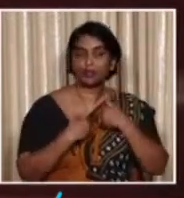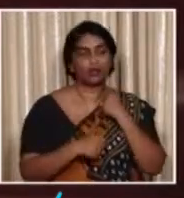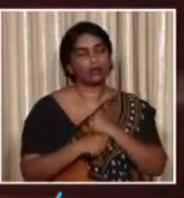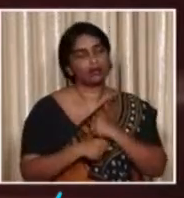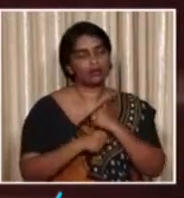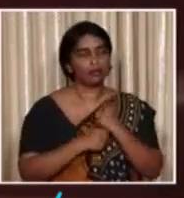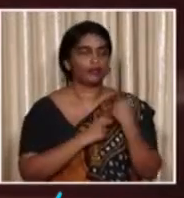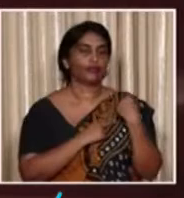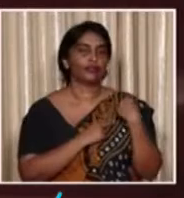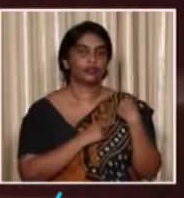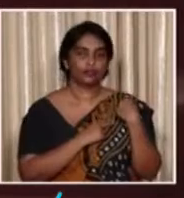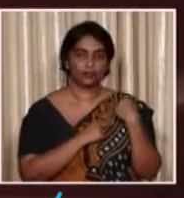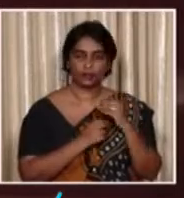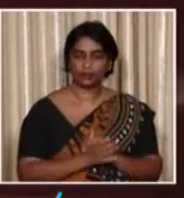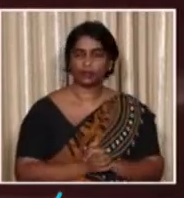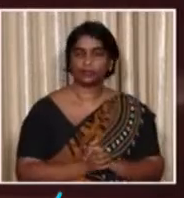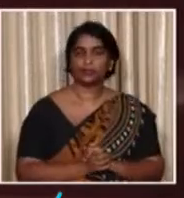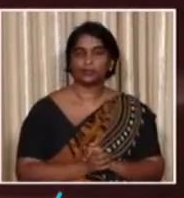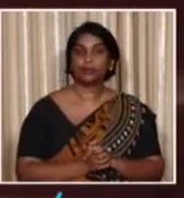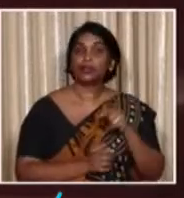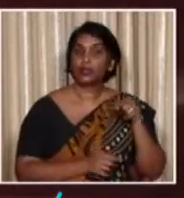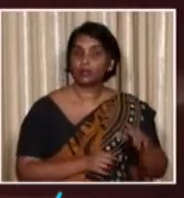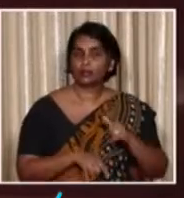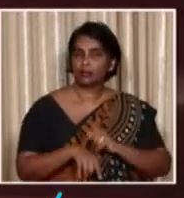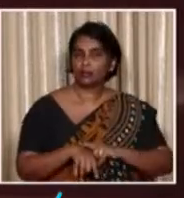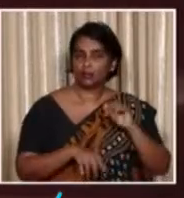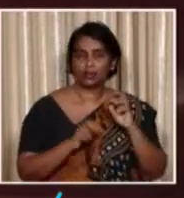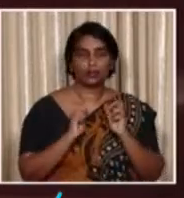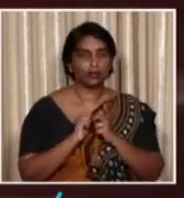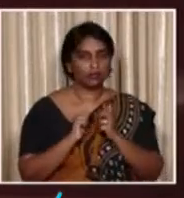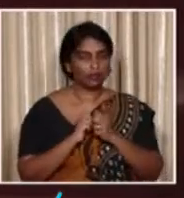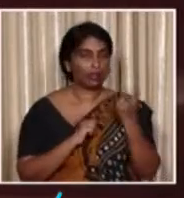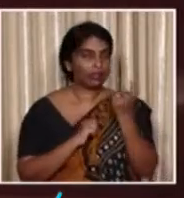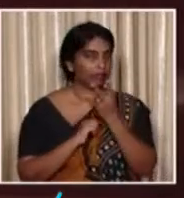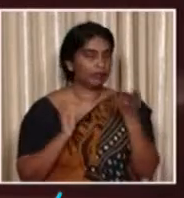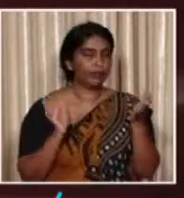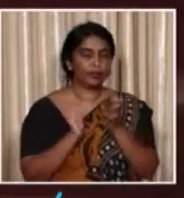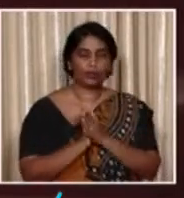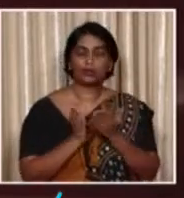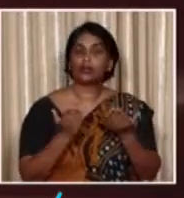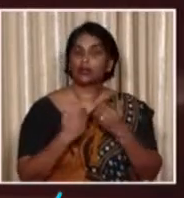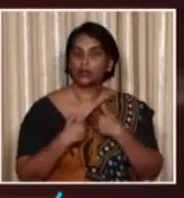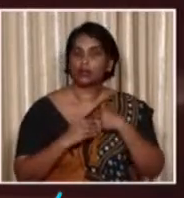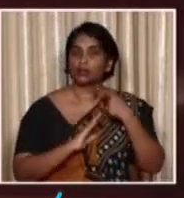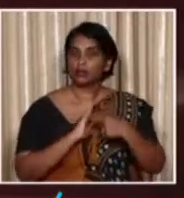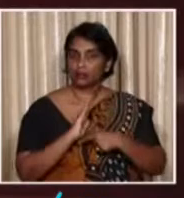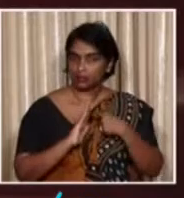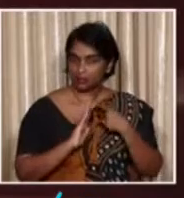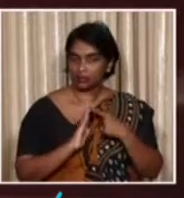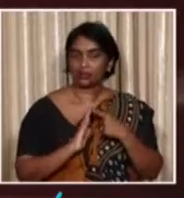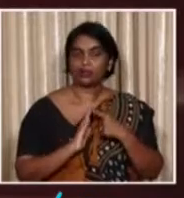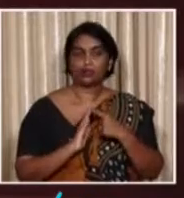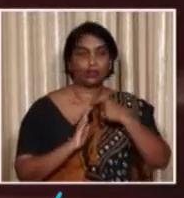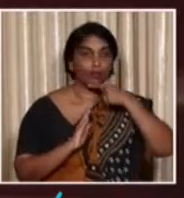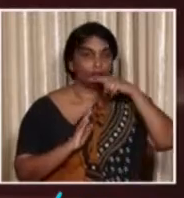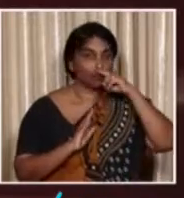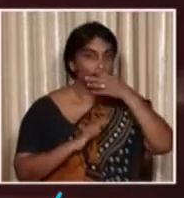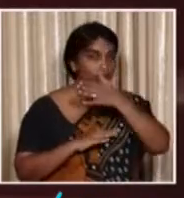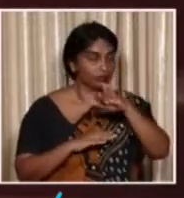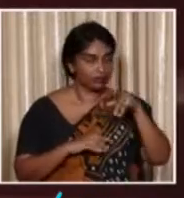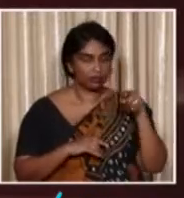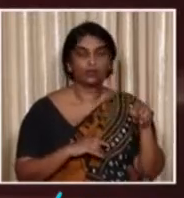ආණ්ඩුවේ යුතුකම වෙනවා. මෙම අවාසනාවන්ත සිද්ධි දෙකම නිසා අපගේ දේශීය සාගර තීරයට